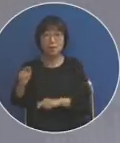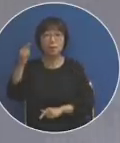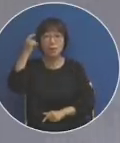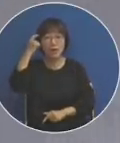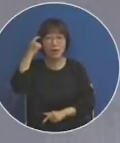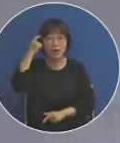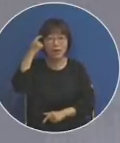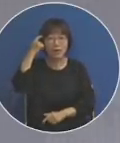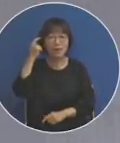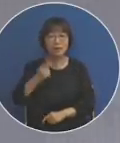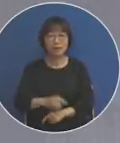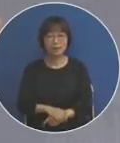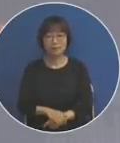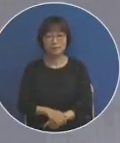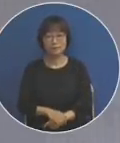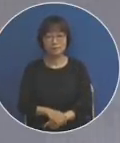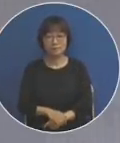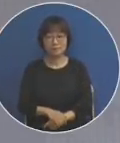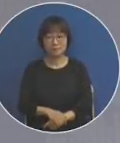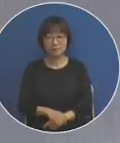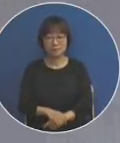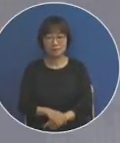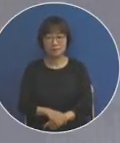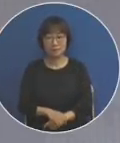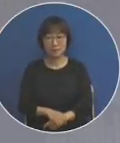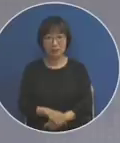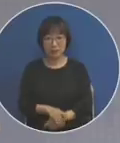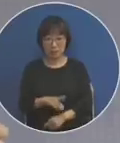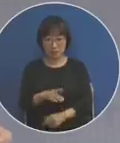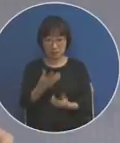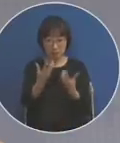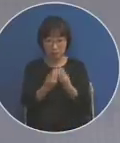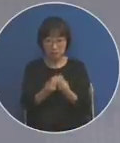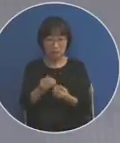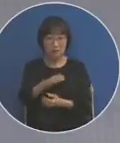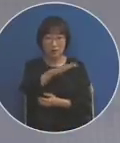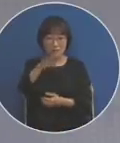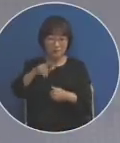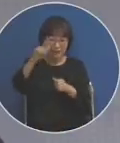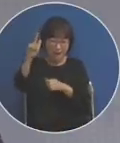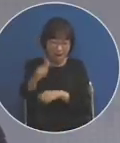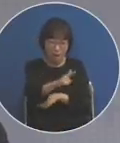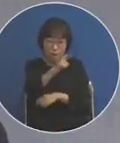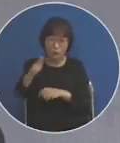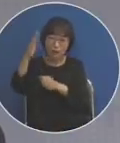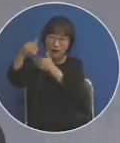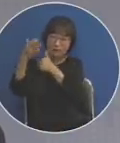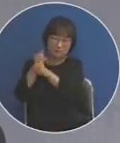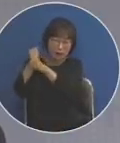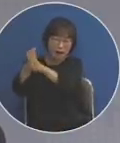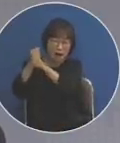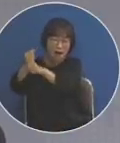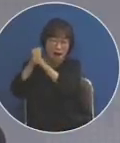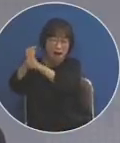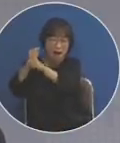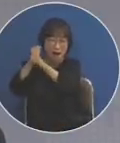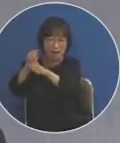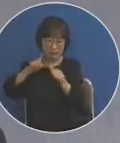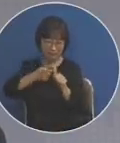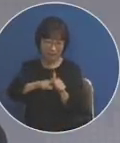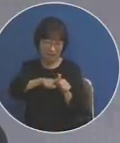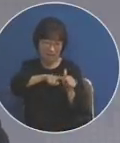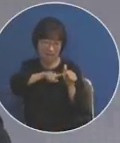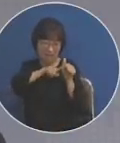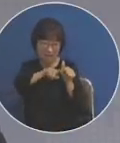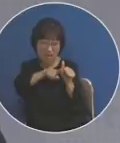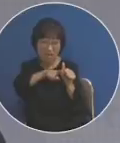막 매달리고 종일 종야 기도하면 응답 주시고 안 그러면 안 주십니까? No, should we nag upon the Lord and ask him beg for his answers? 아닙니다.